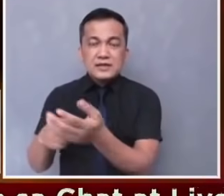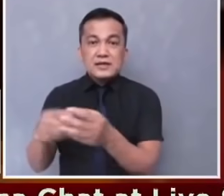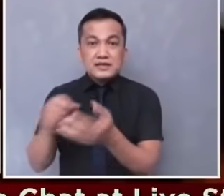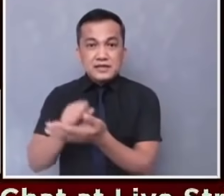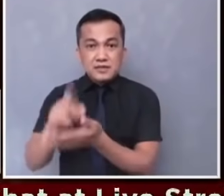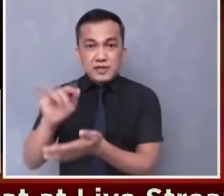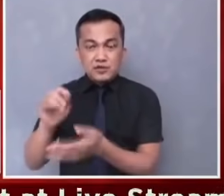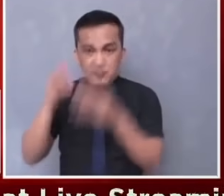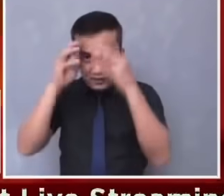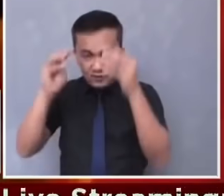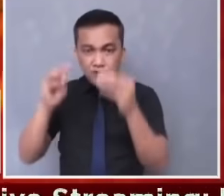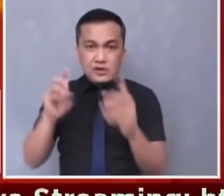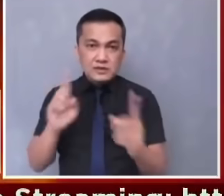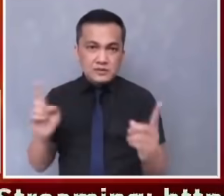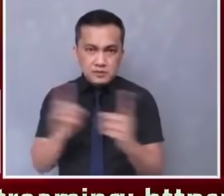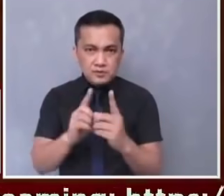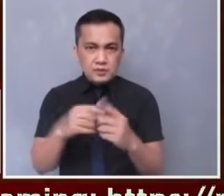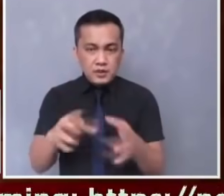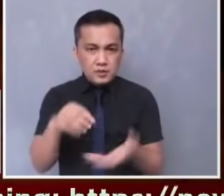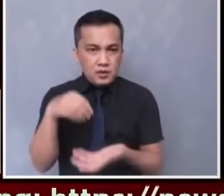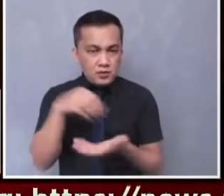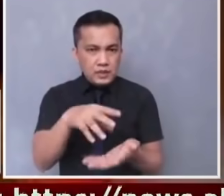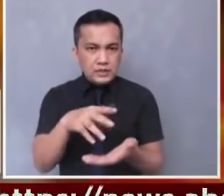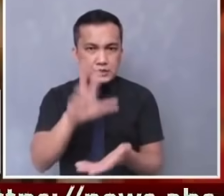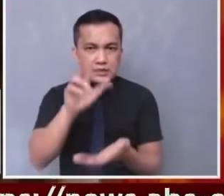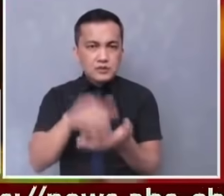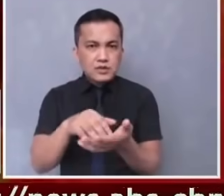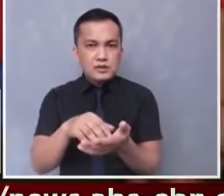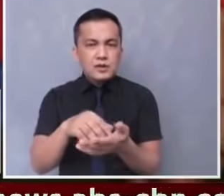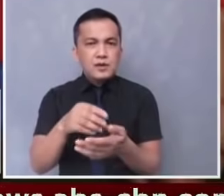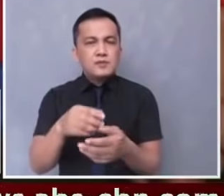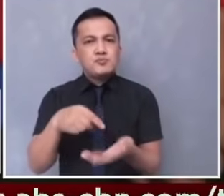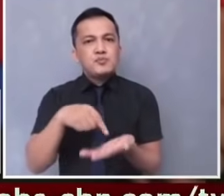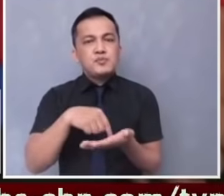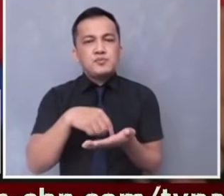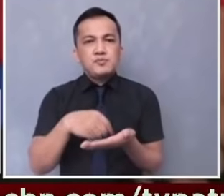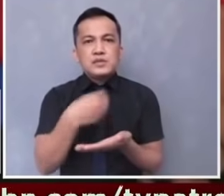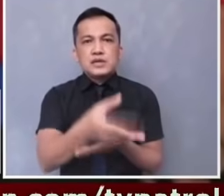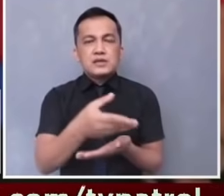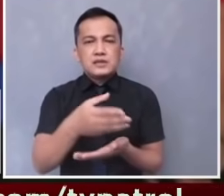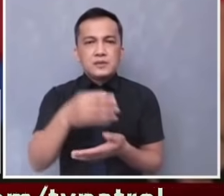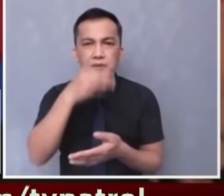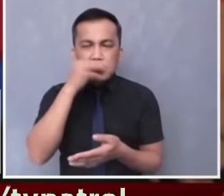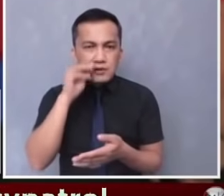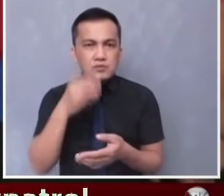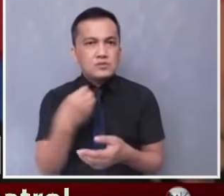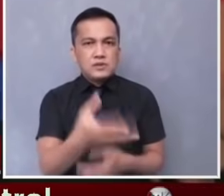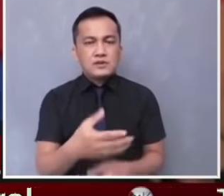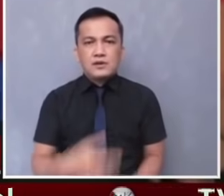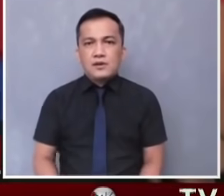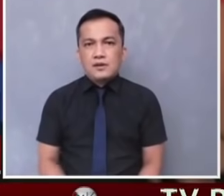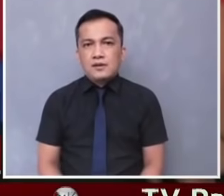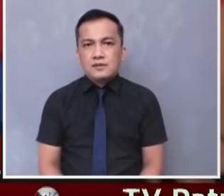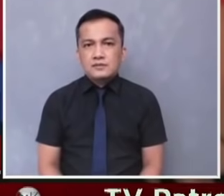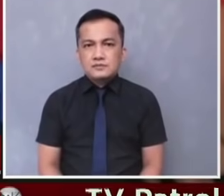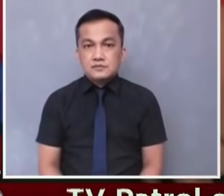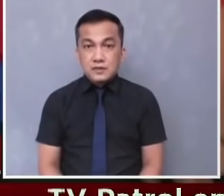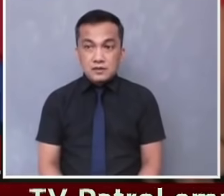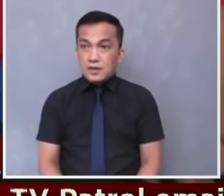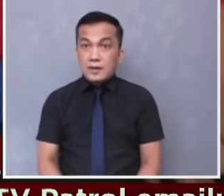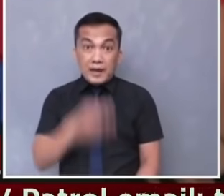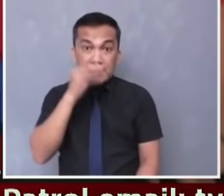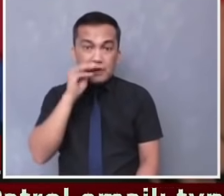may bonus pa siyang 3,000 pesos galing kay Pacquiao. Puso ko na yung pagtulong mula pa noon. Ngayon lang